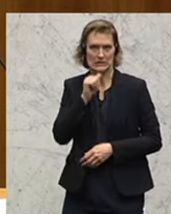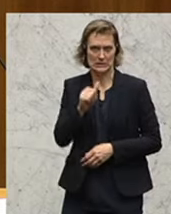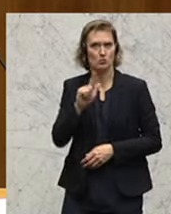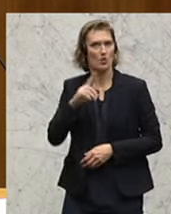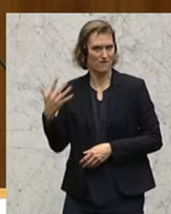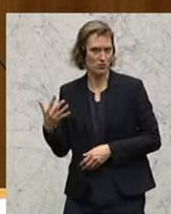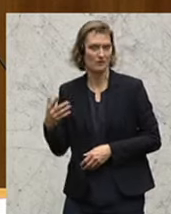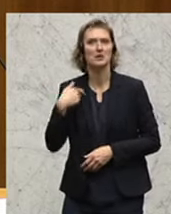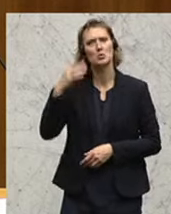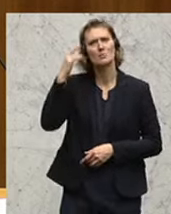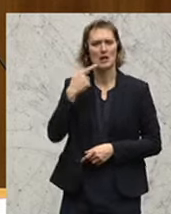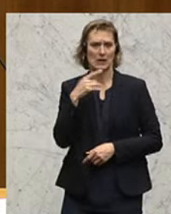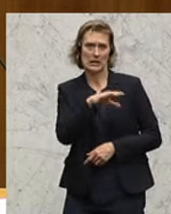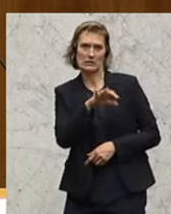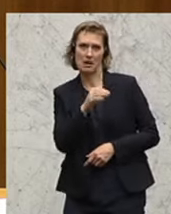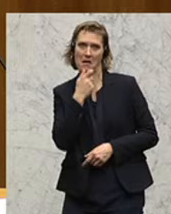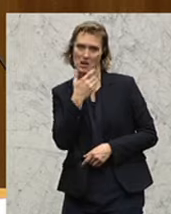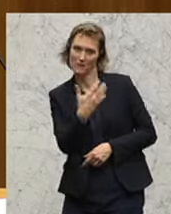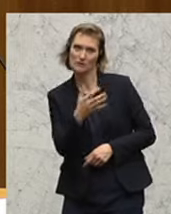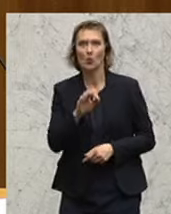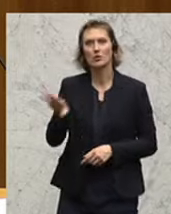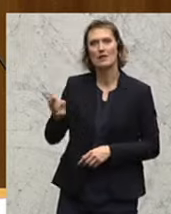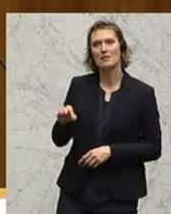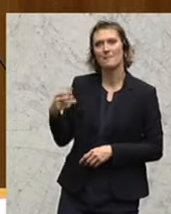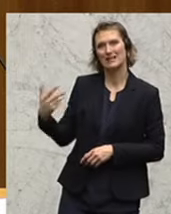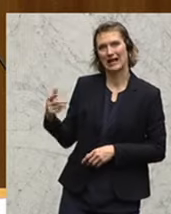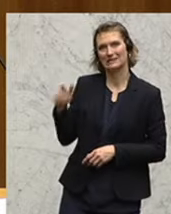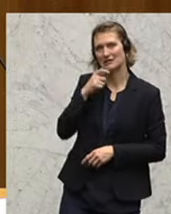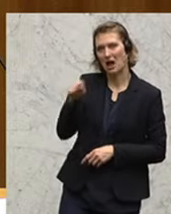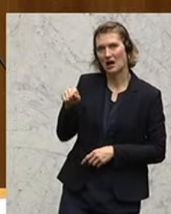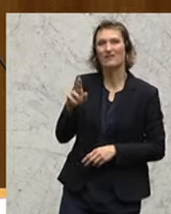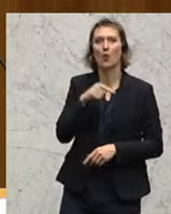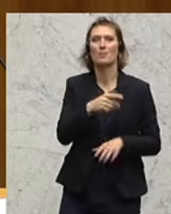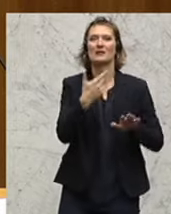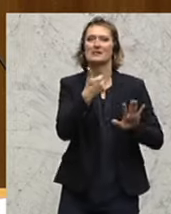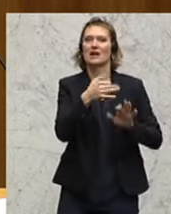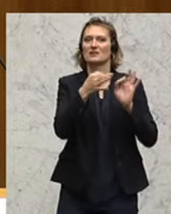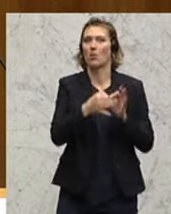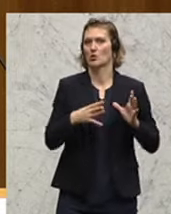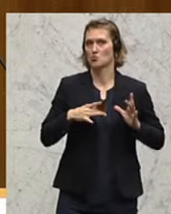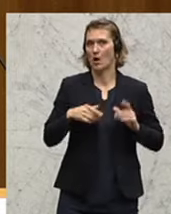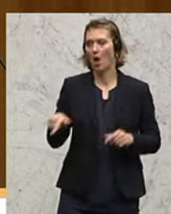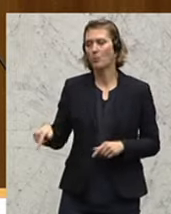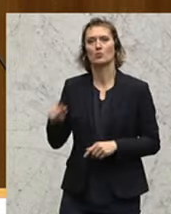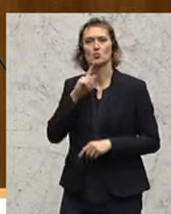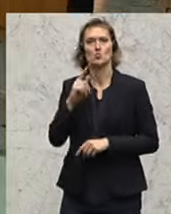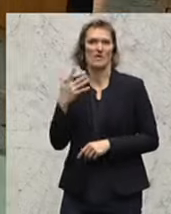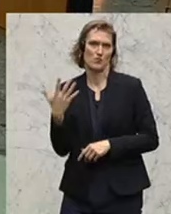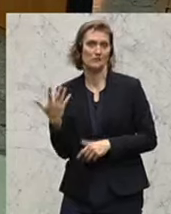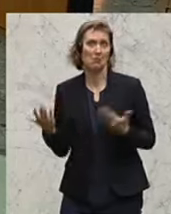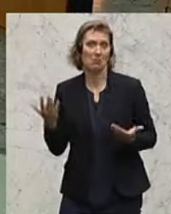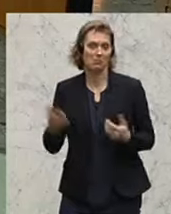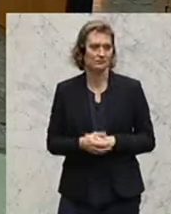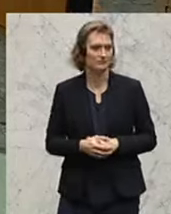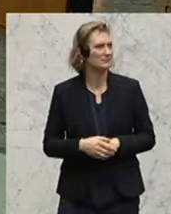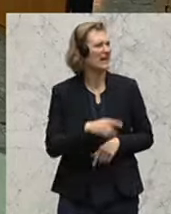dann kann ich mir als Arbeitgeber überlegen, nehme ich einen, der 6 Wochen frei hat oder einen, der 5 Wochen frei hat. Ja, das hat